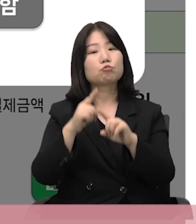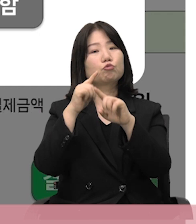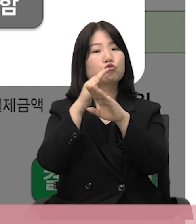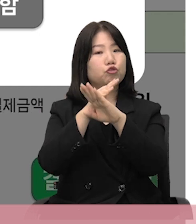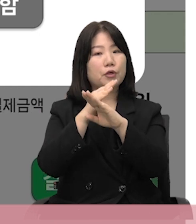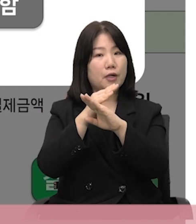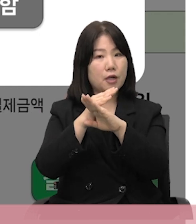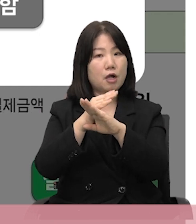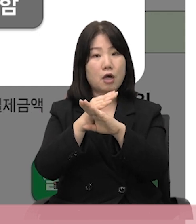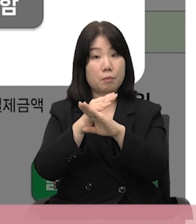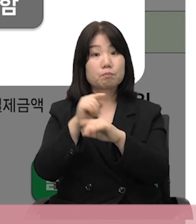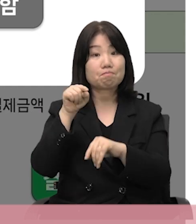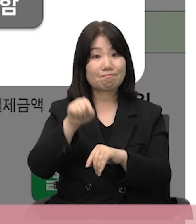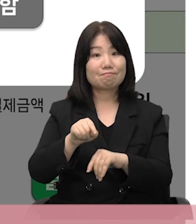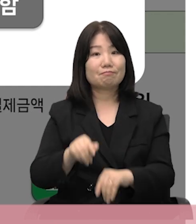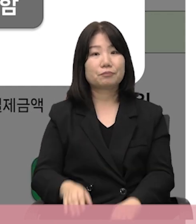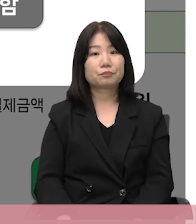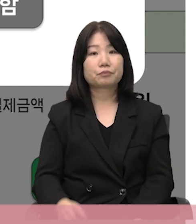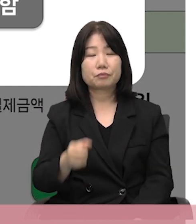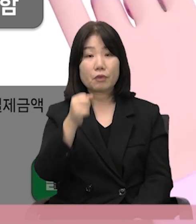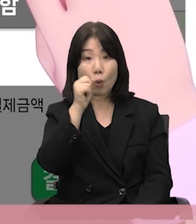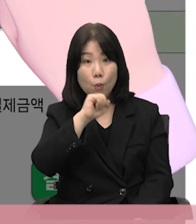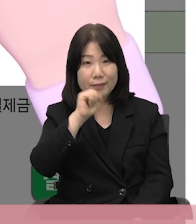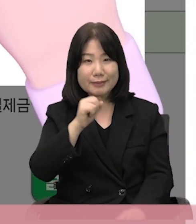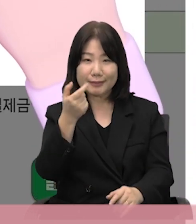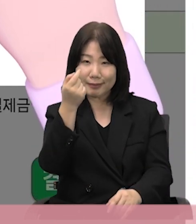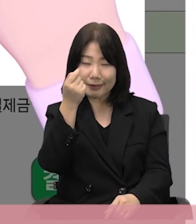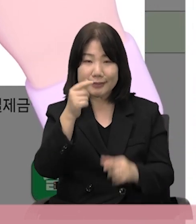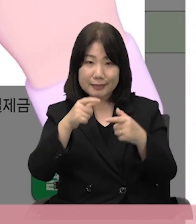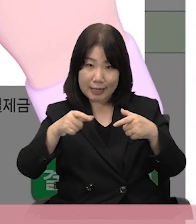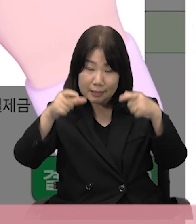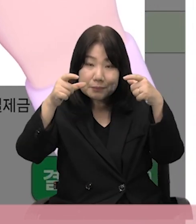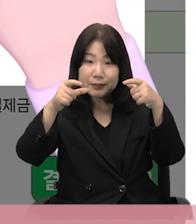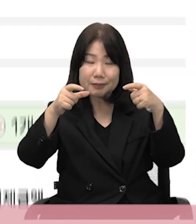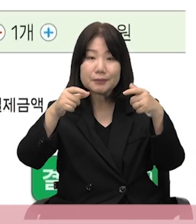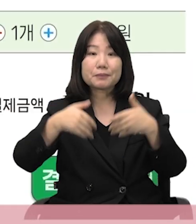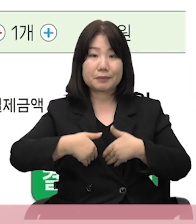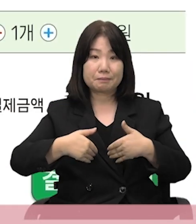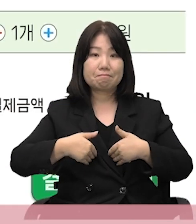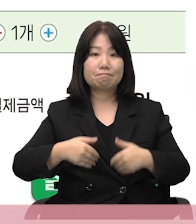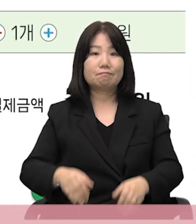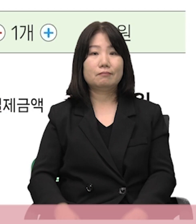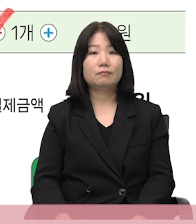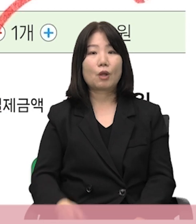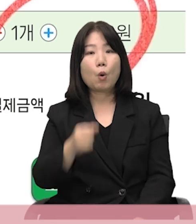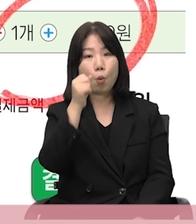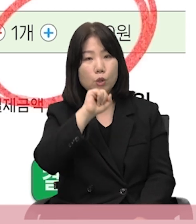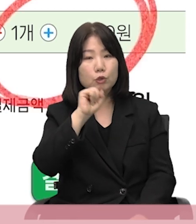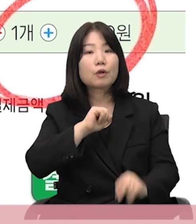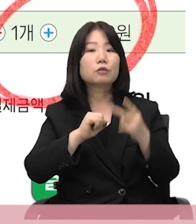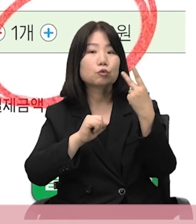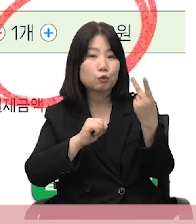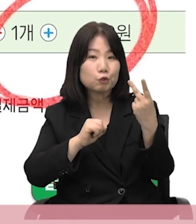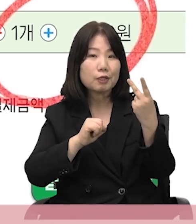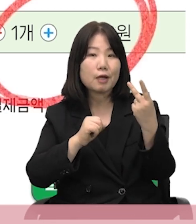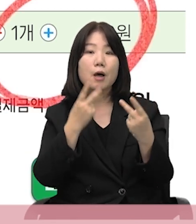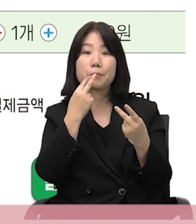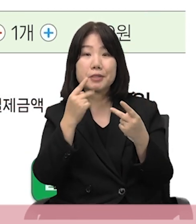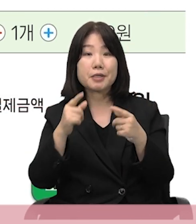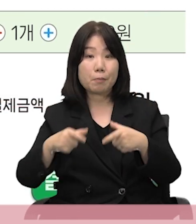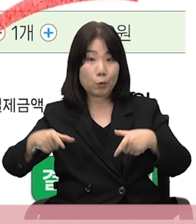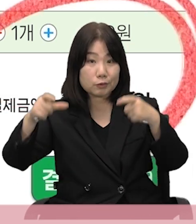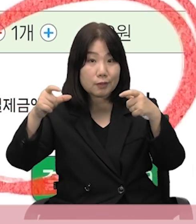돼요. 월드콘을 담아갈 작은 봉투를 하나 사야 되겠어요. 월드콘 2개와 작은 비닐봉투까지